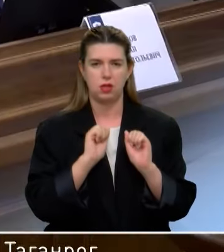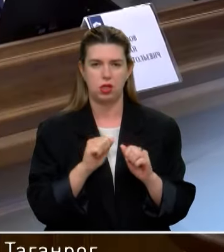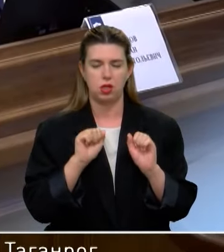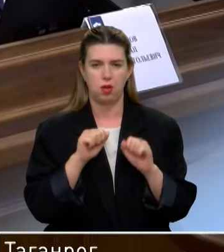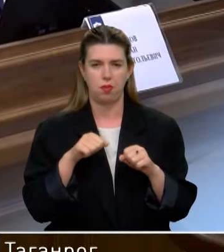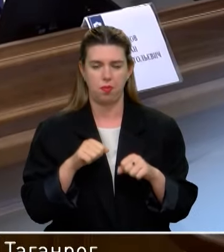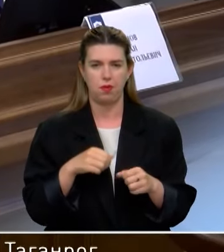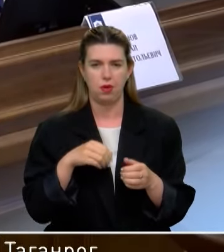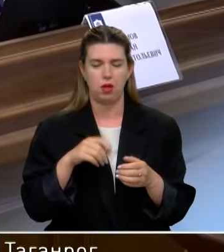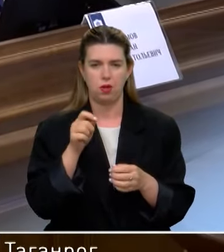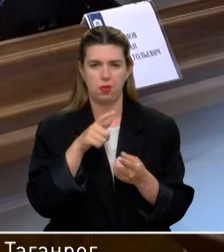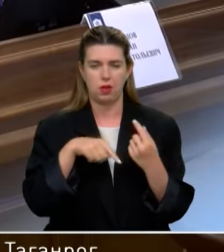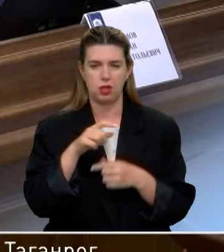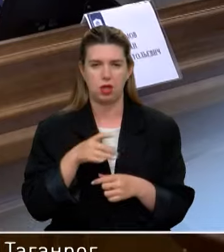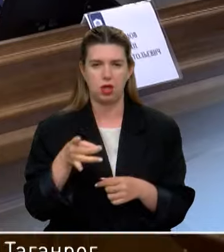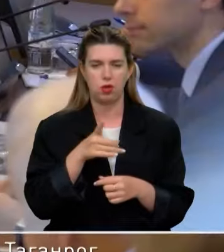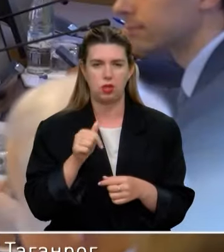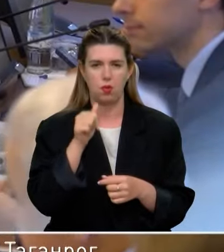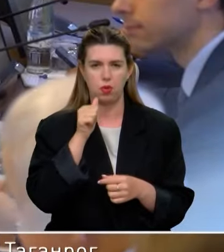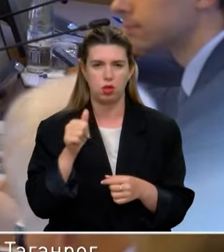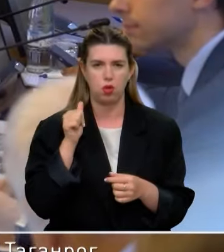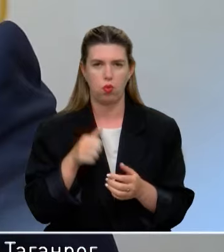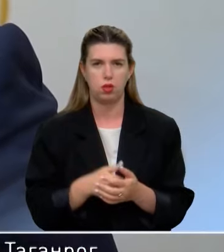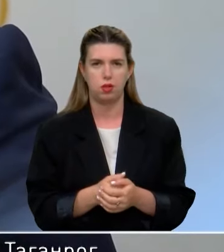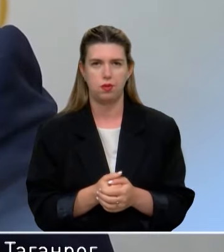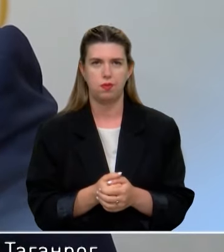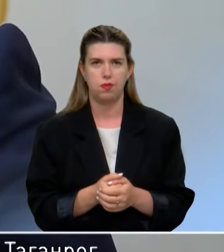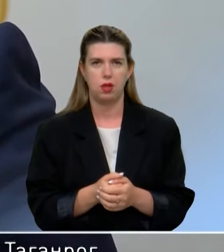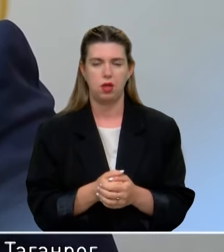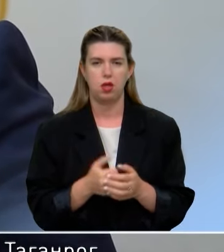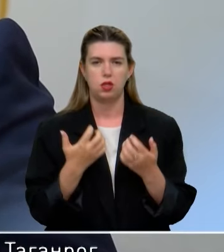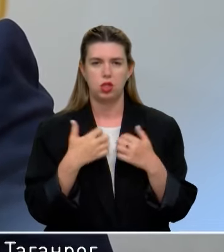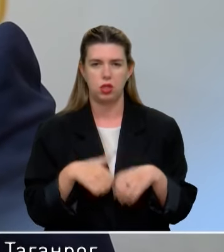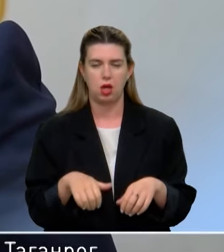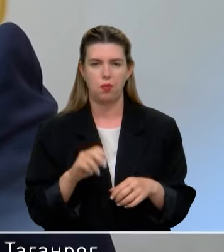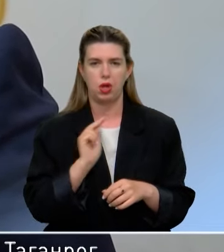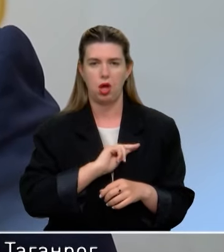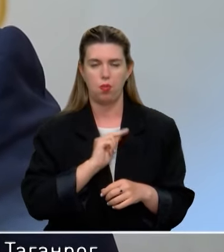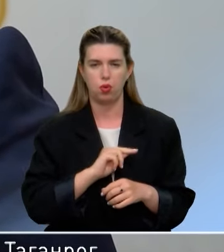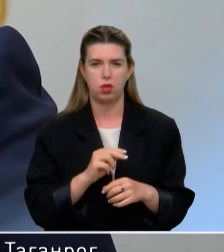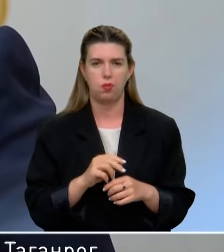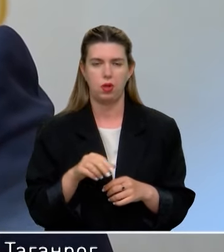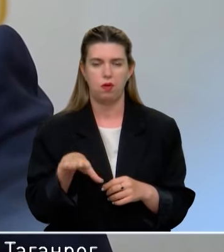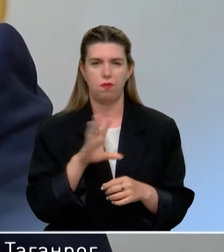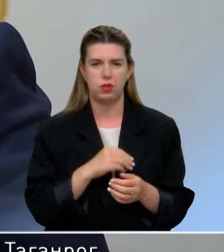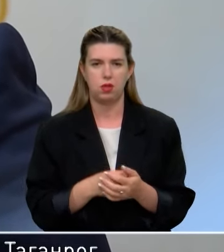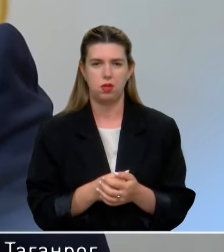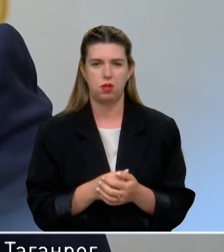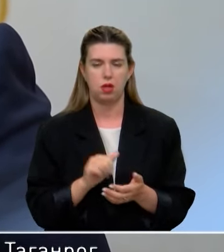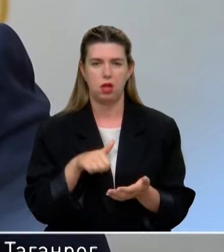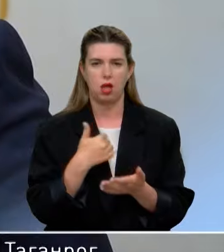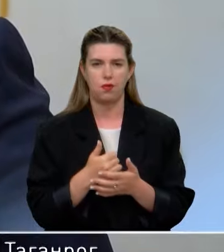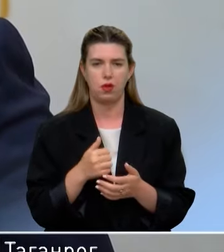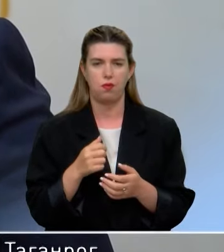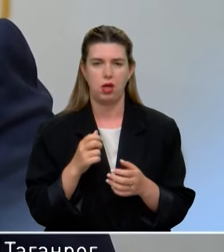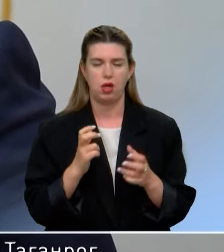прав предпринимателей в регионе за прошлый год считаем работу уполномоченного этого